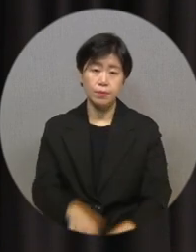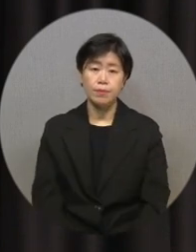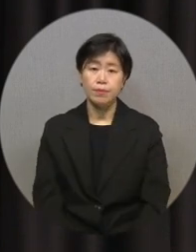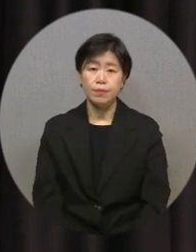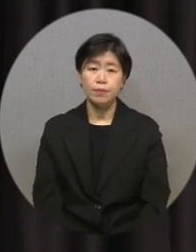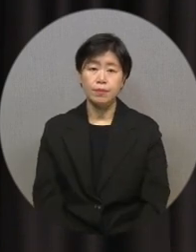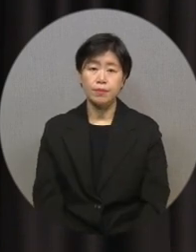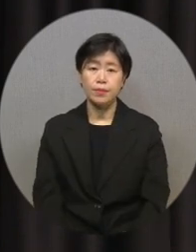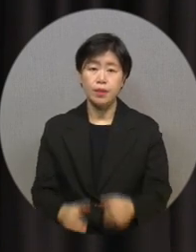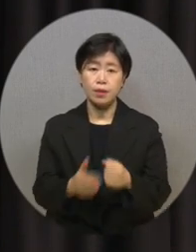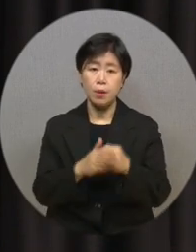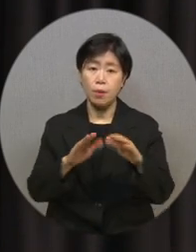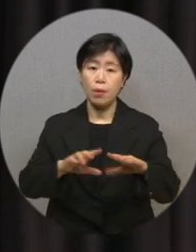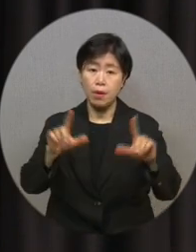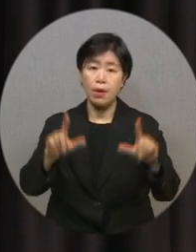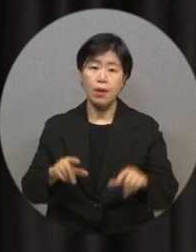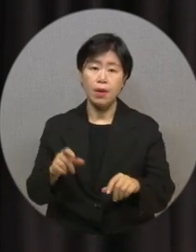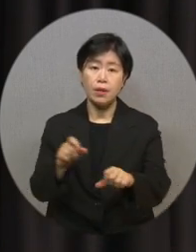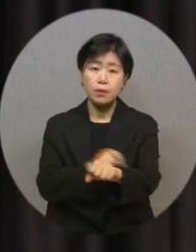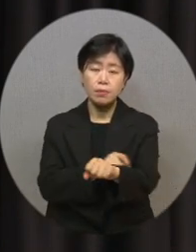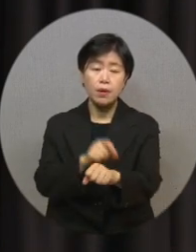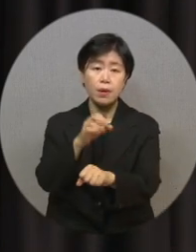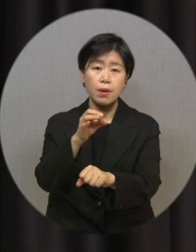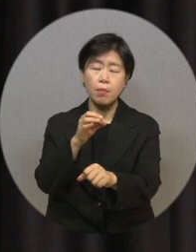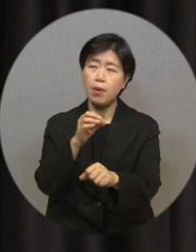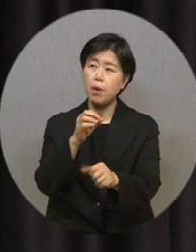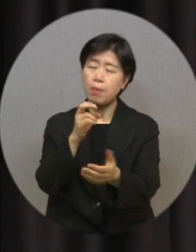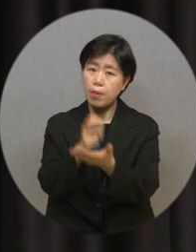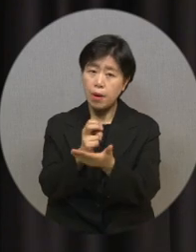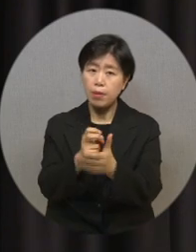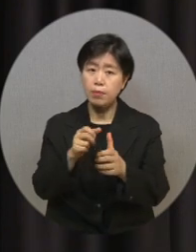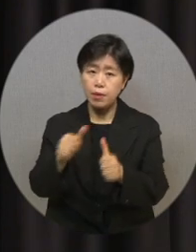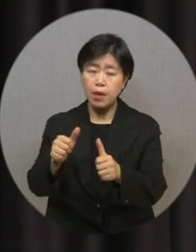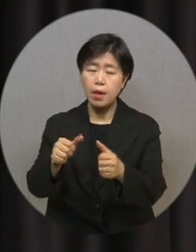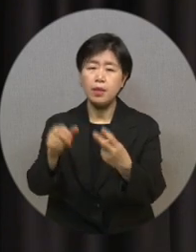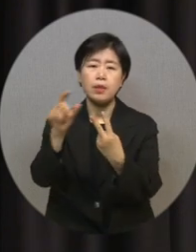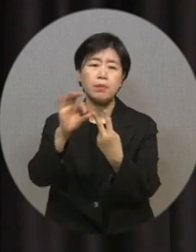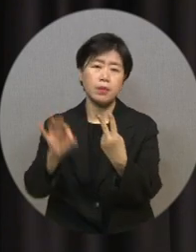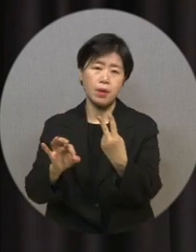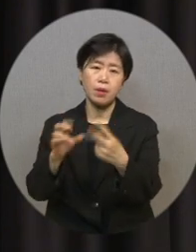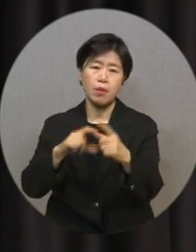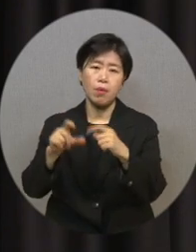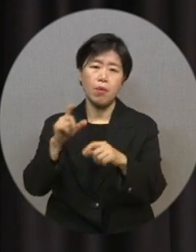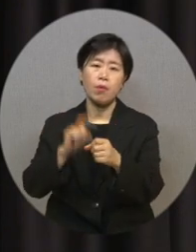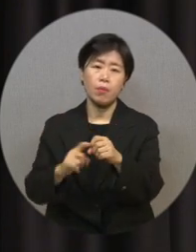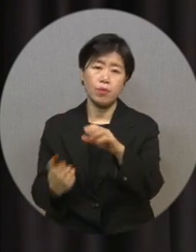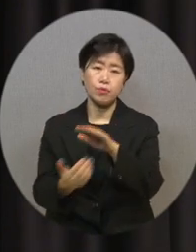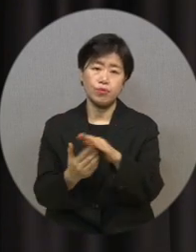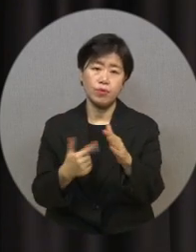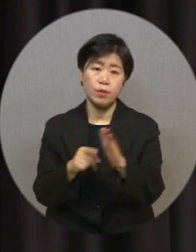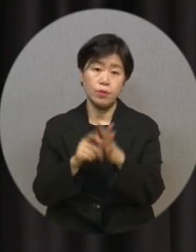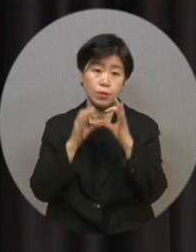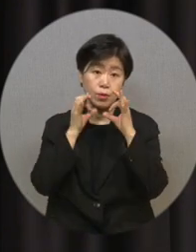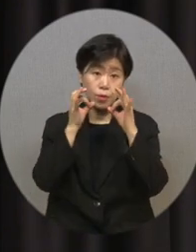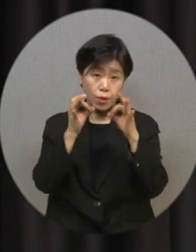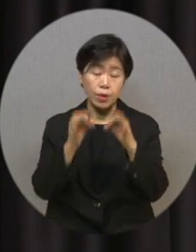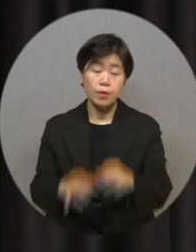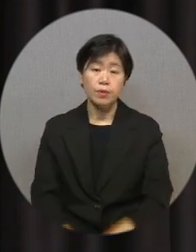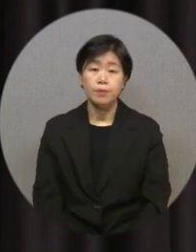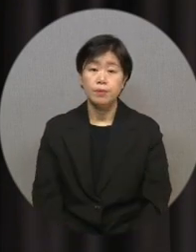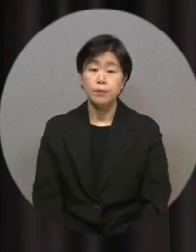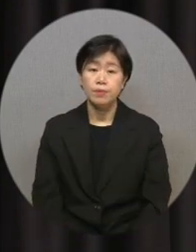2% 올리는 그런 거라고 생각을 합니다 그리고 이제 마지막으로는 그 발달 장애인 인구가 사실은